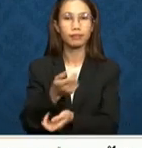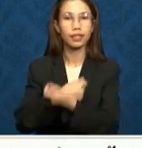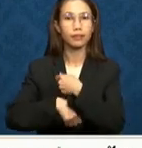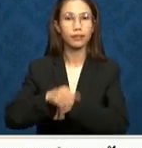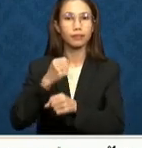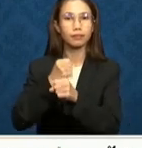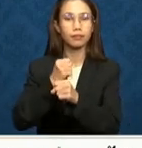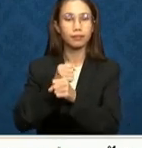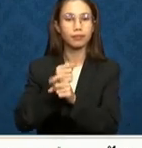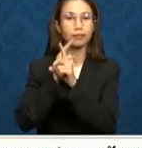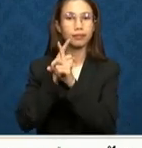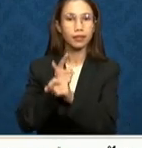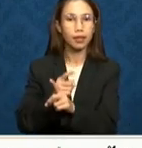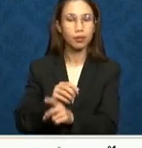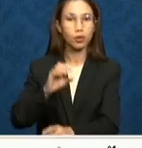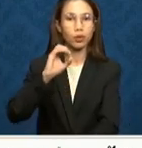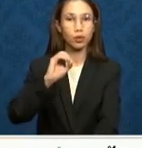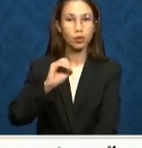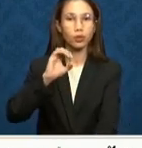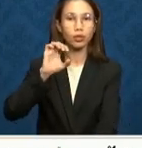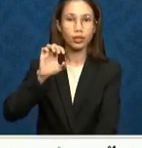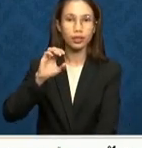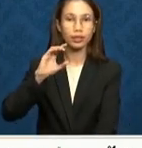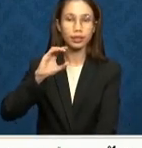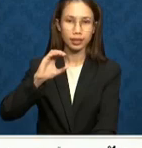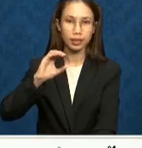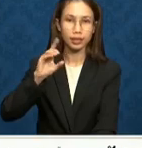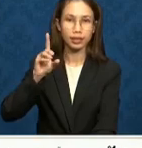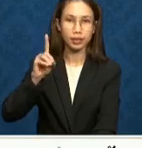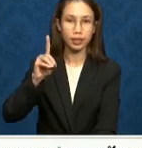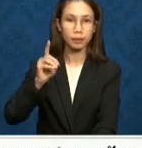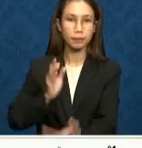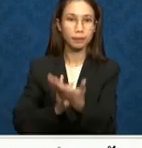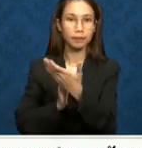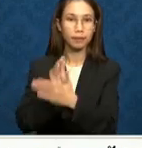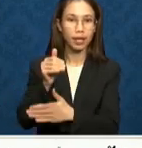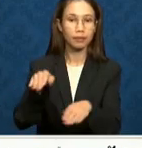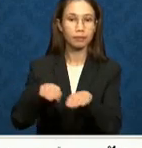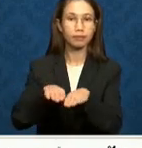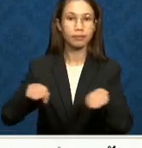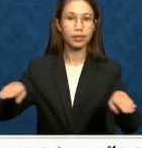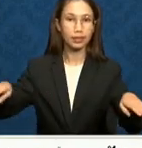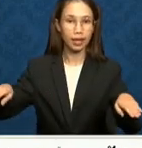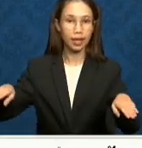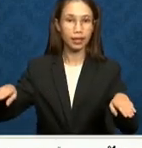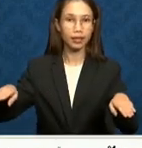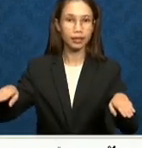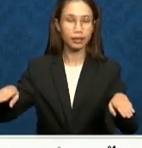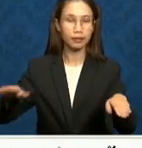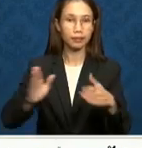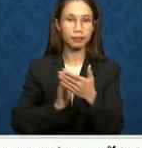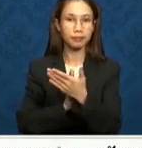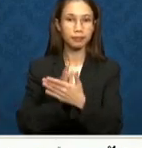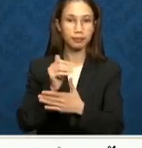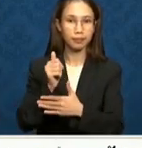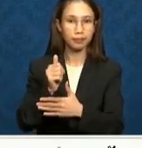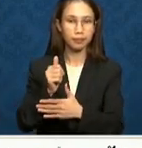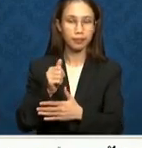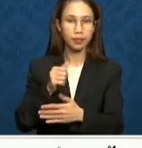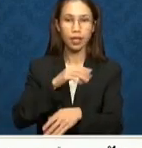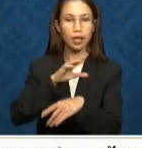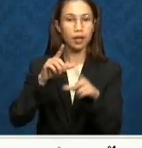ารถมาปฏิบัติโดยเฉพาะอย่างยิ่ง OECD ได้ผ่านการวางพื้นฐานมาอย่างยาวนานในทุ